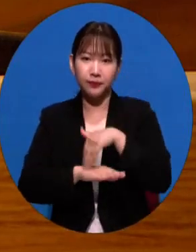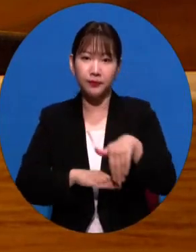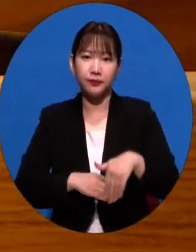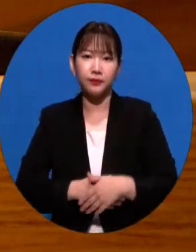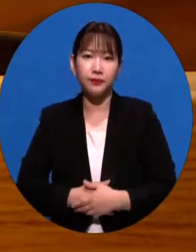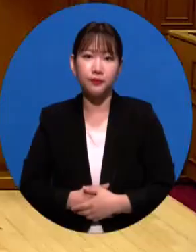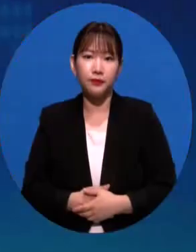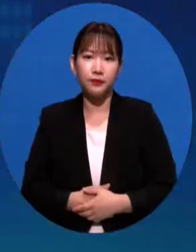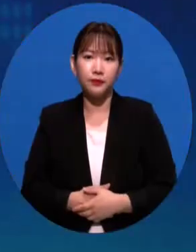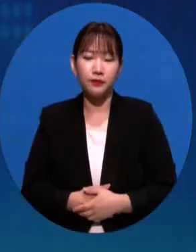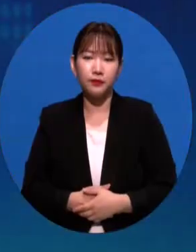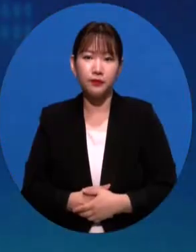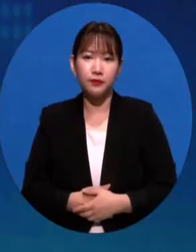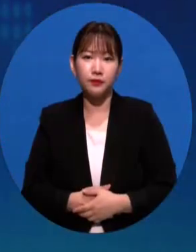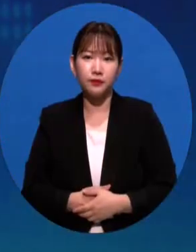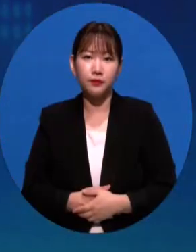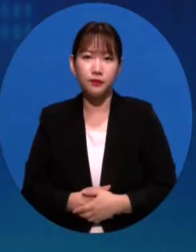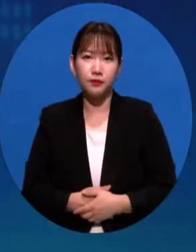계획입니다.